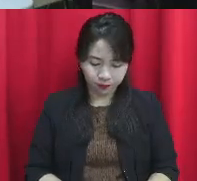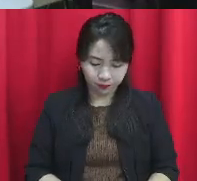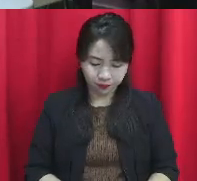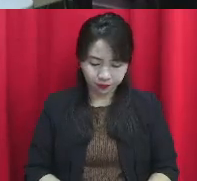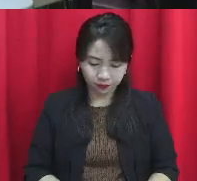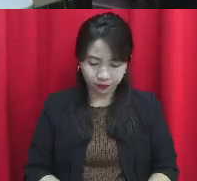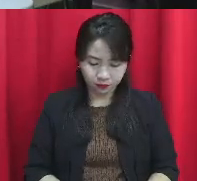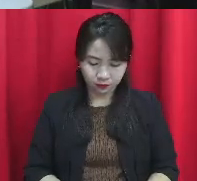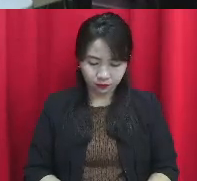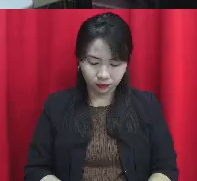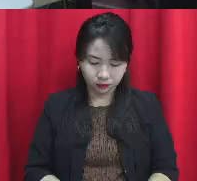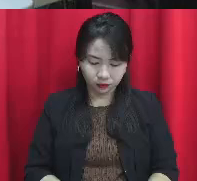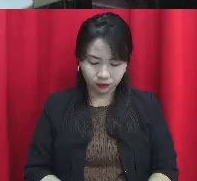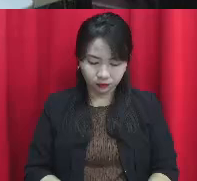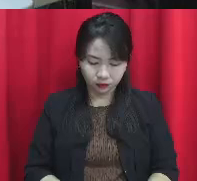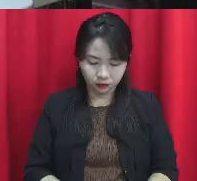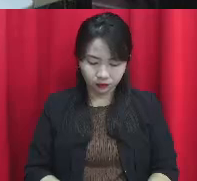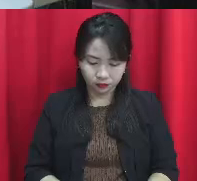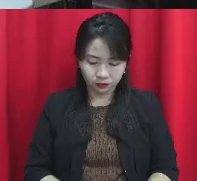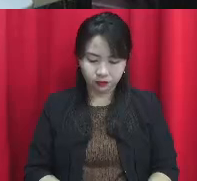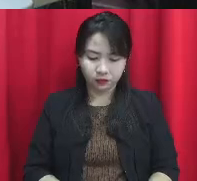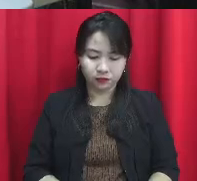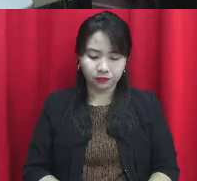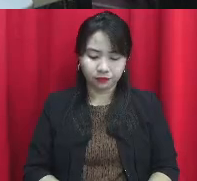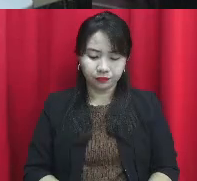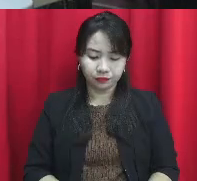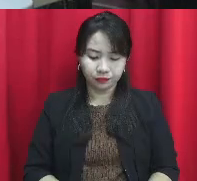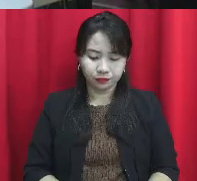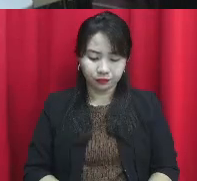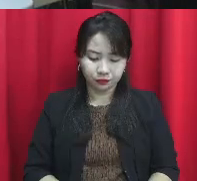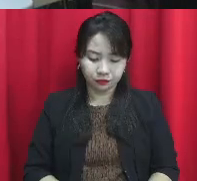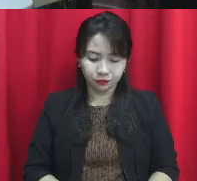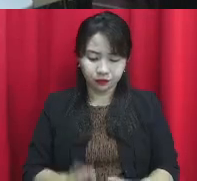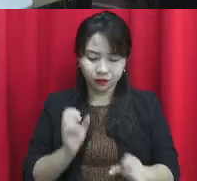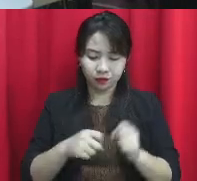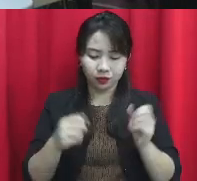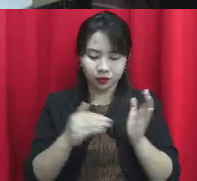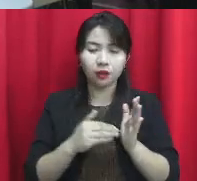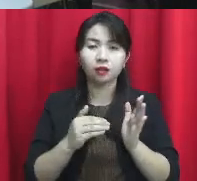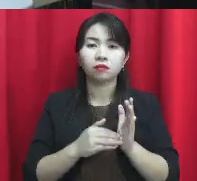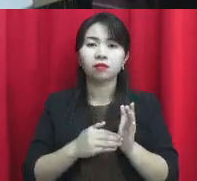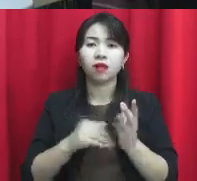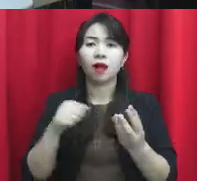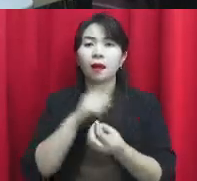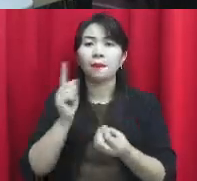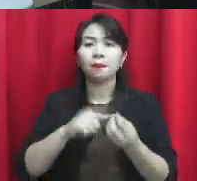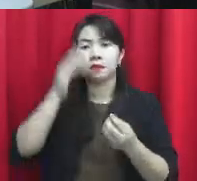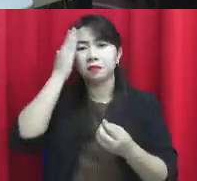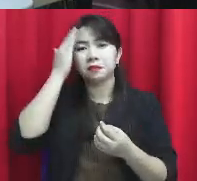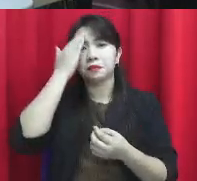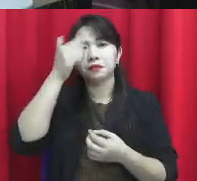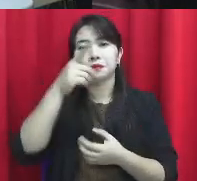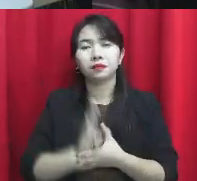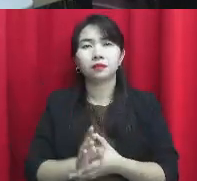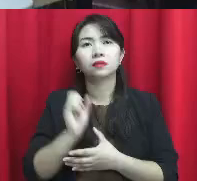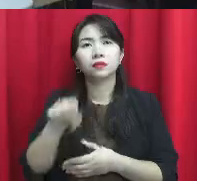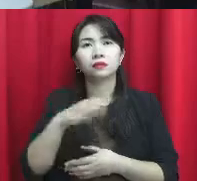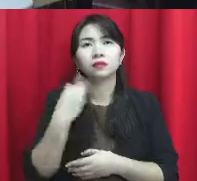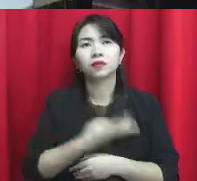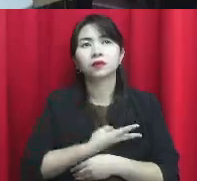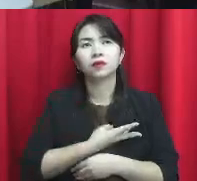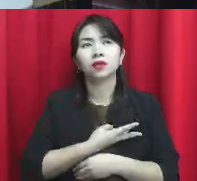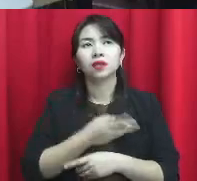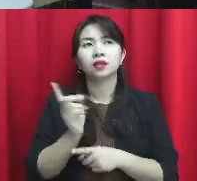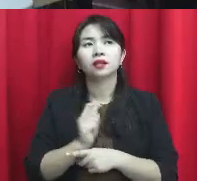yung espiritwal pati ung spiritwal Ganon din panlalamig you see yung pagkakilala sa Diyos araw-araw hinuhubog natin sila doon na